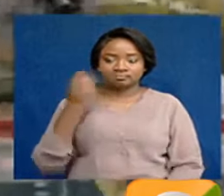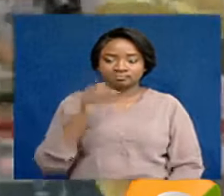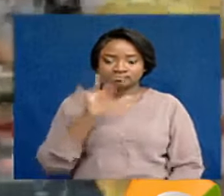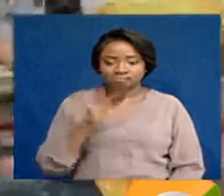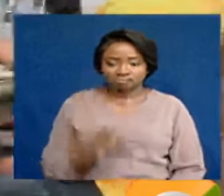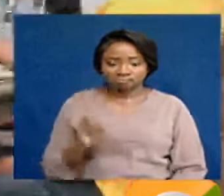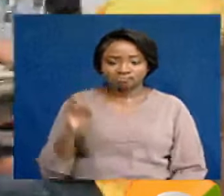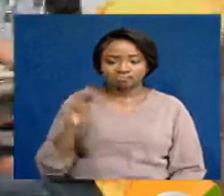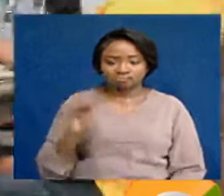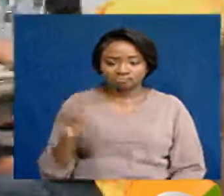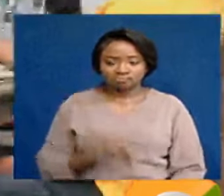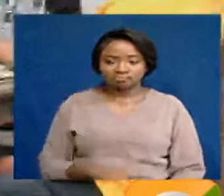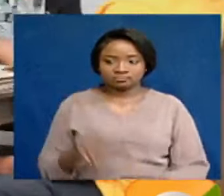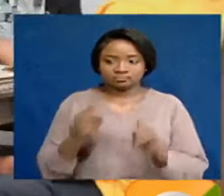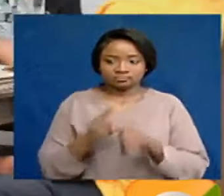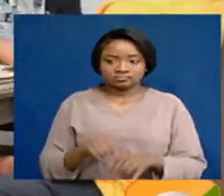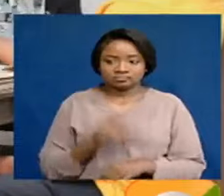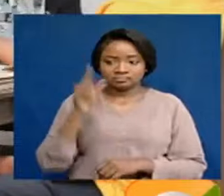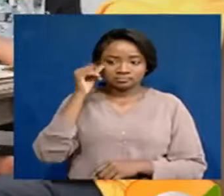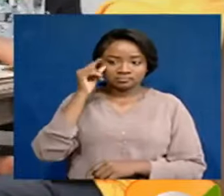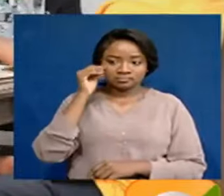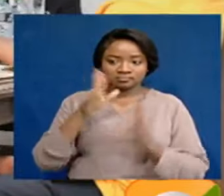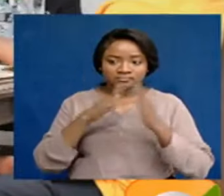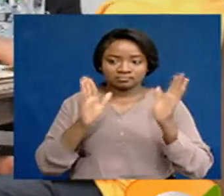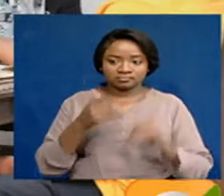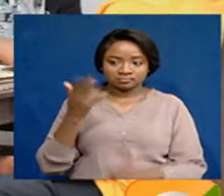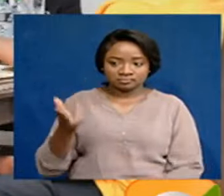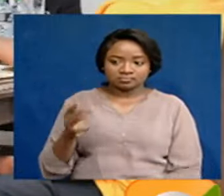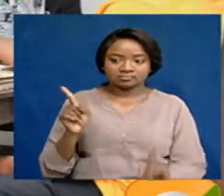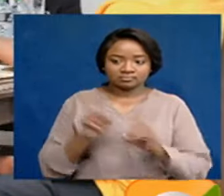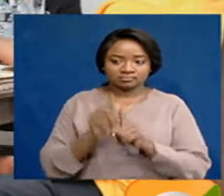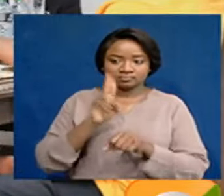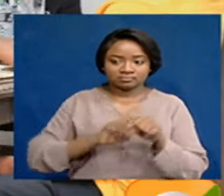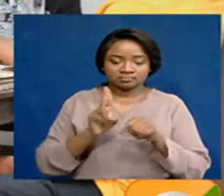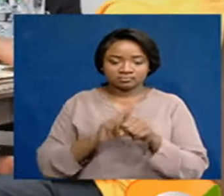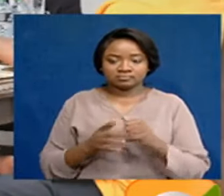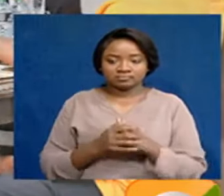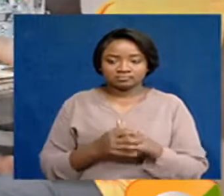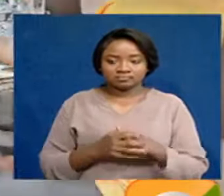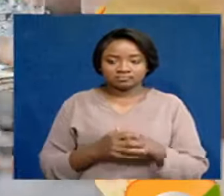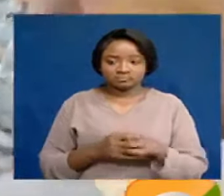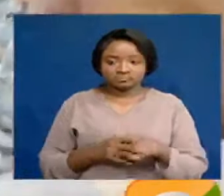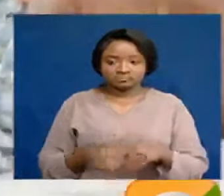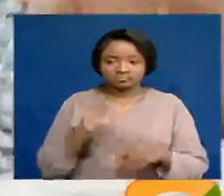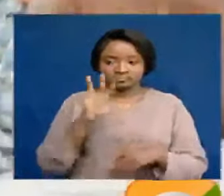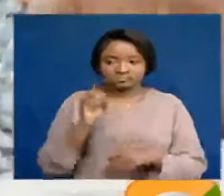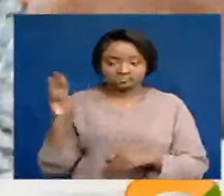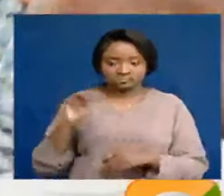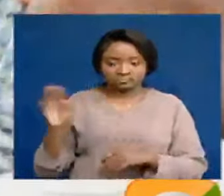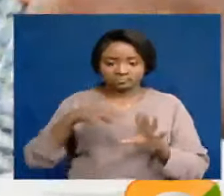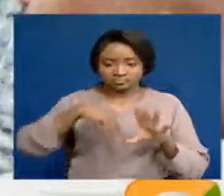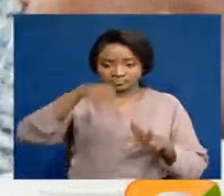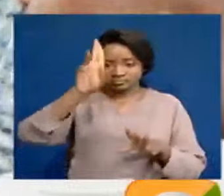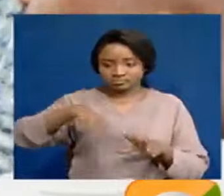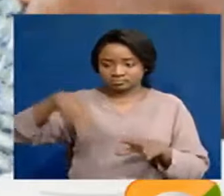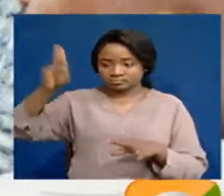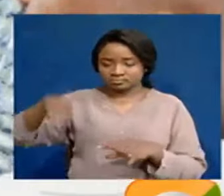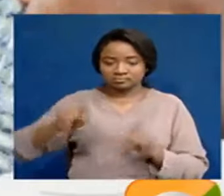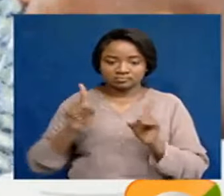550. Makao ya naibu rais ya Mombasa pia litumia shilingi milioni 50 kupaka rangi, kuweka kiyoyozi cha kupunga